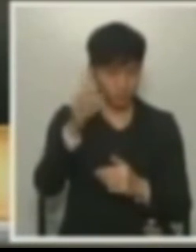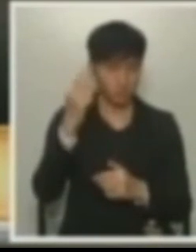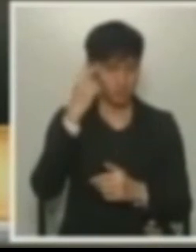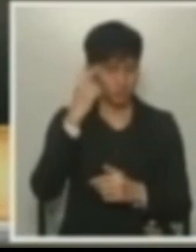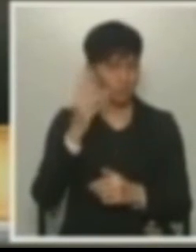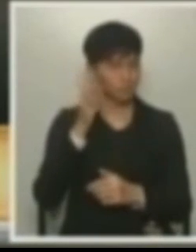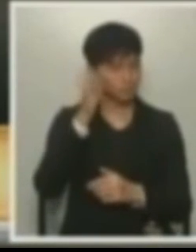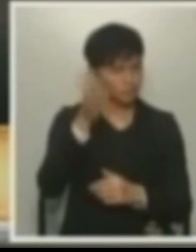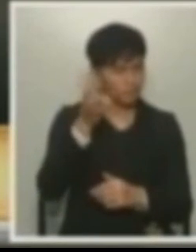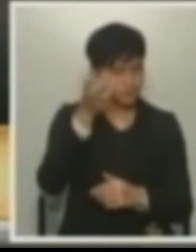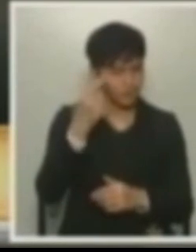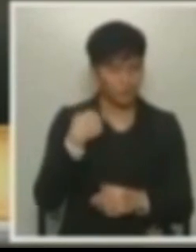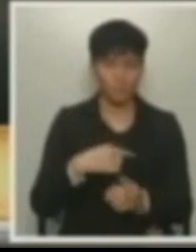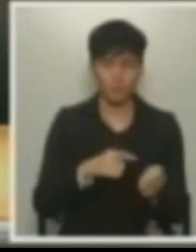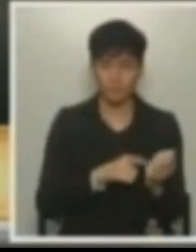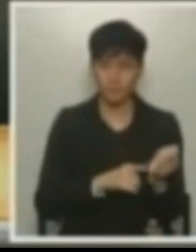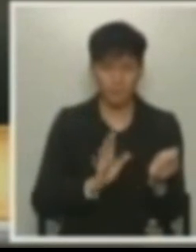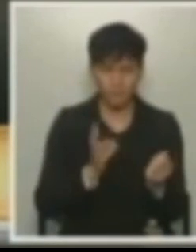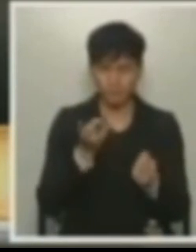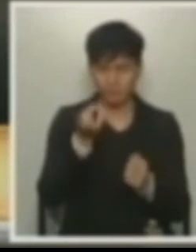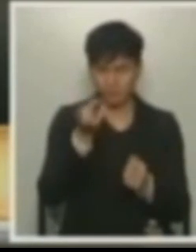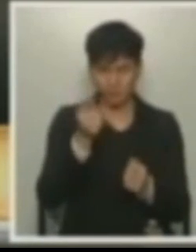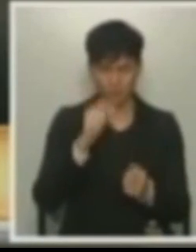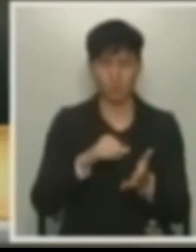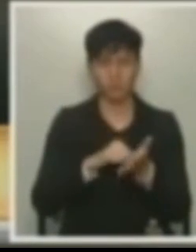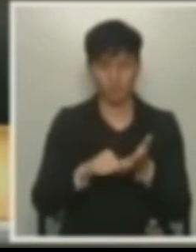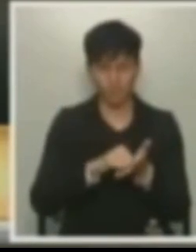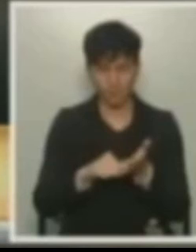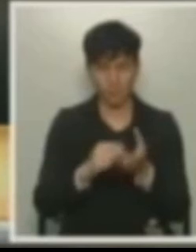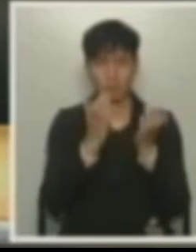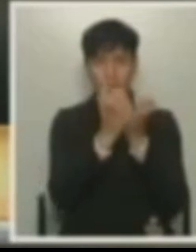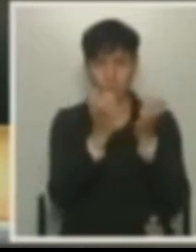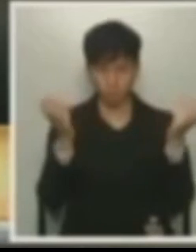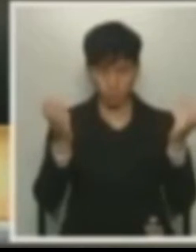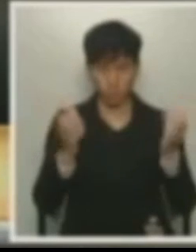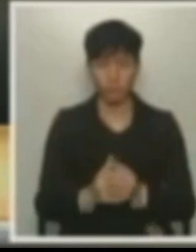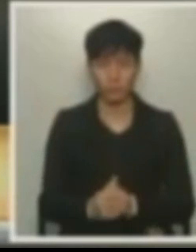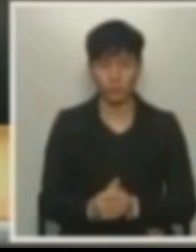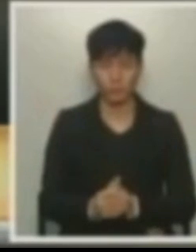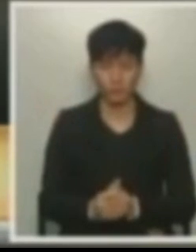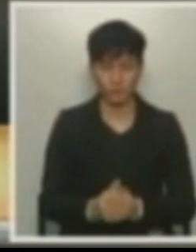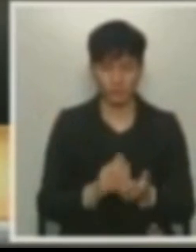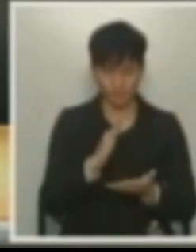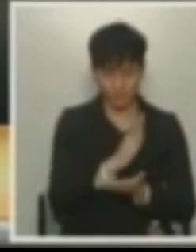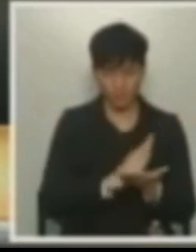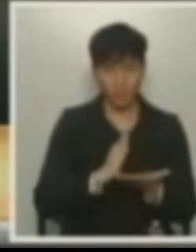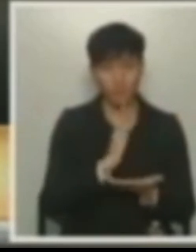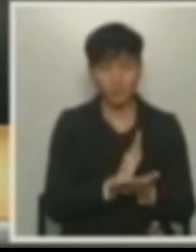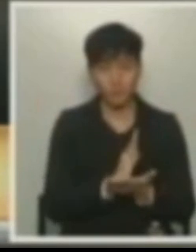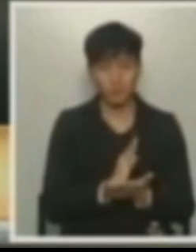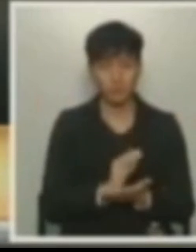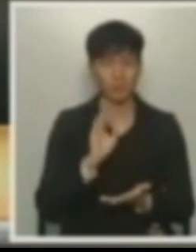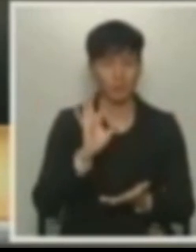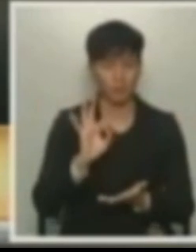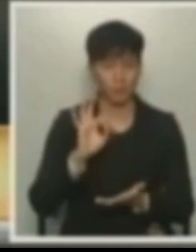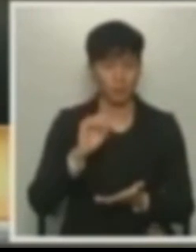ก็อีกไม่นานหรอกครับจะต้องมีการพูดถึงเรื่องการแก้รัฐธรรมนูญครับนะฮะผมว่าสถาบันพระปกเกล้าจะเป็นหน่วยวิชาการที่สำคัญที่สุดครับใน